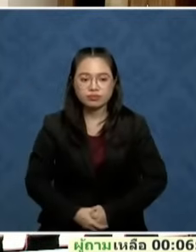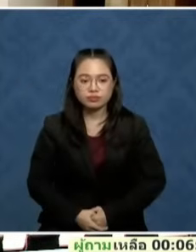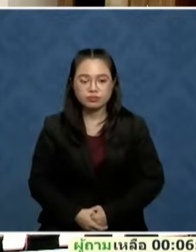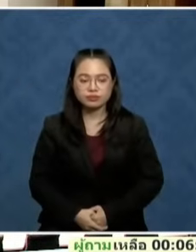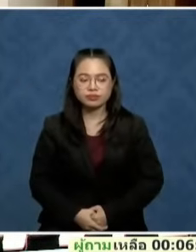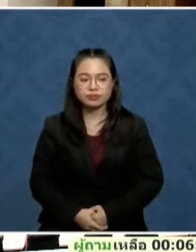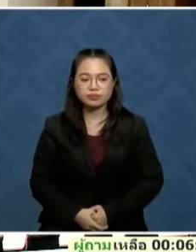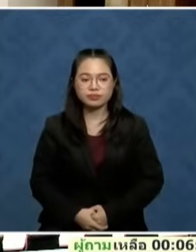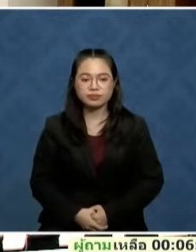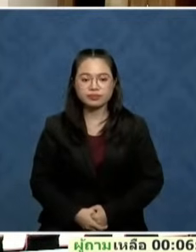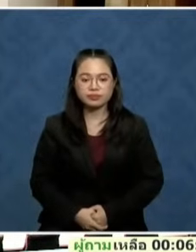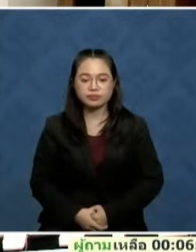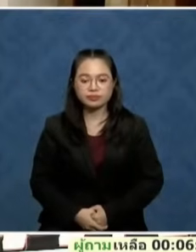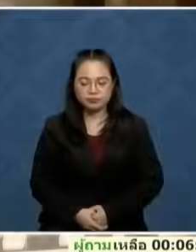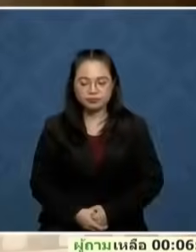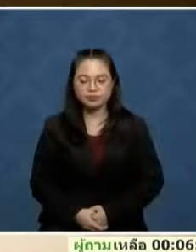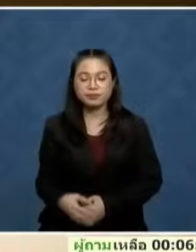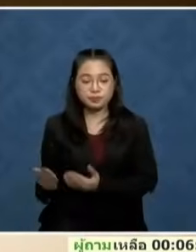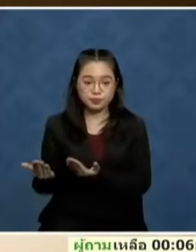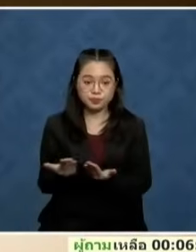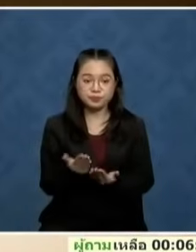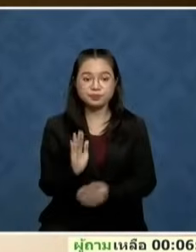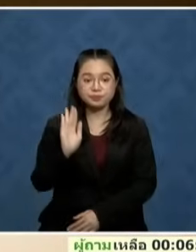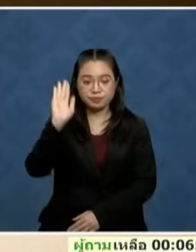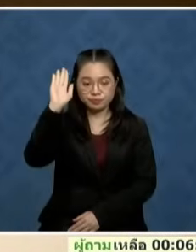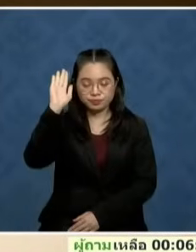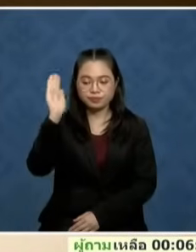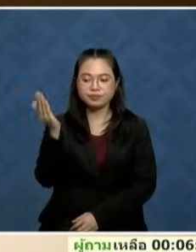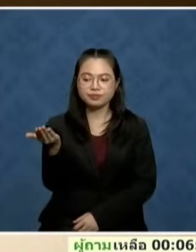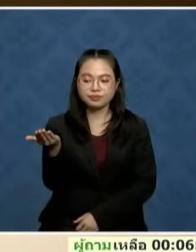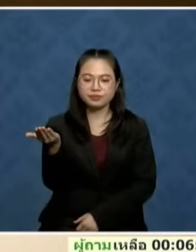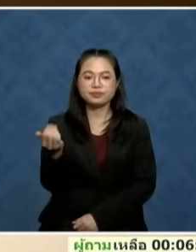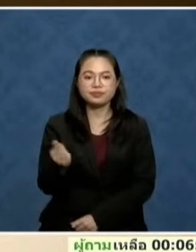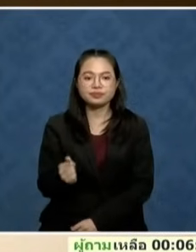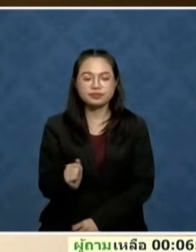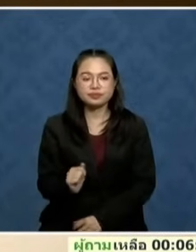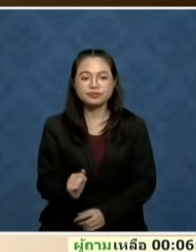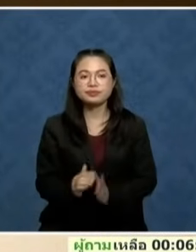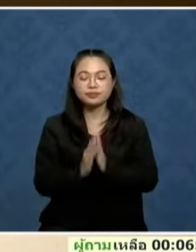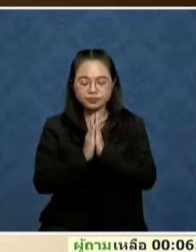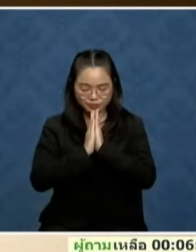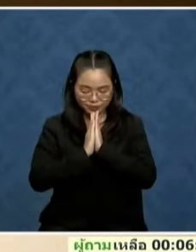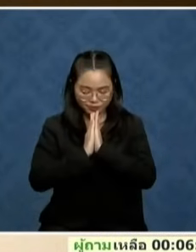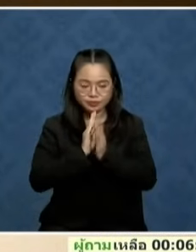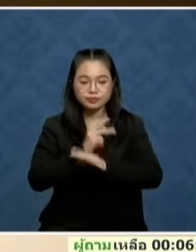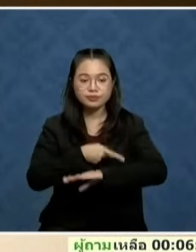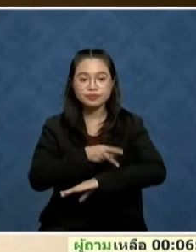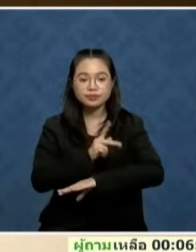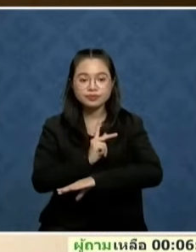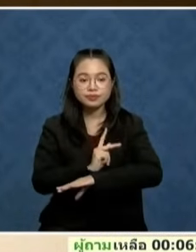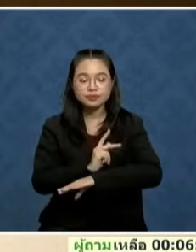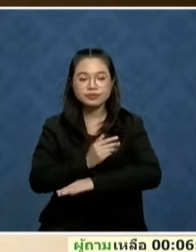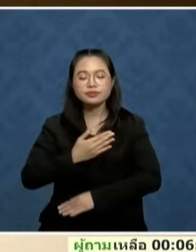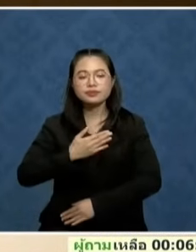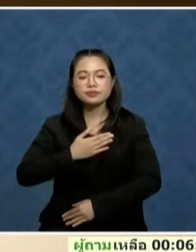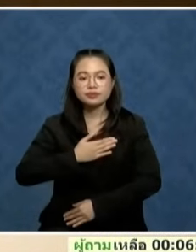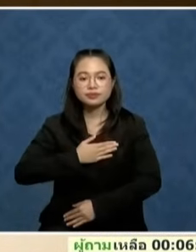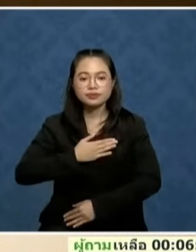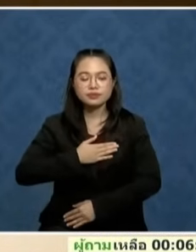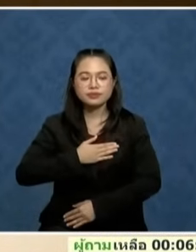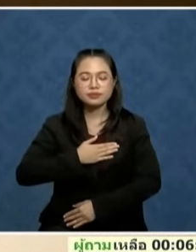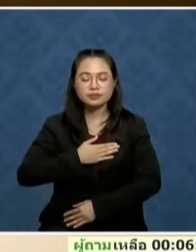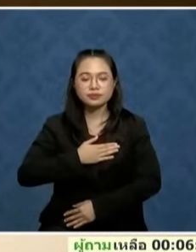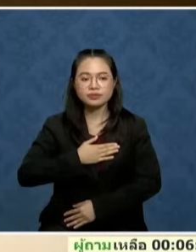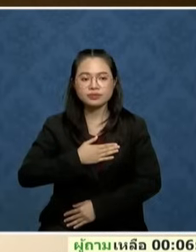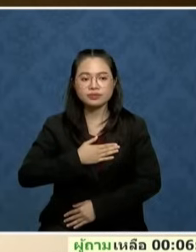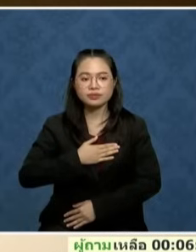ครับเชิญครับประท้วงครับเชิญครับ ค่ะกราบเรียนท่านประธานสภาที่เคารพดิฉันทันตแพทย์หญิงศรียดาป